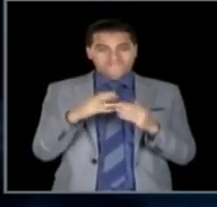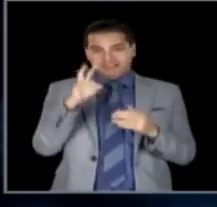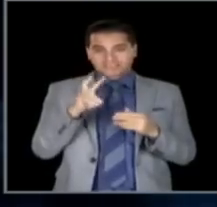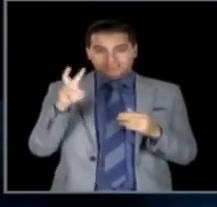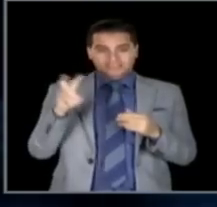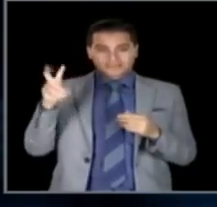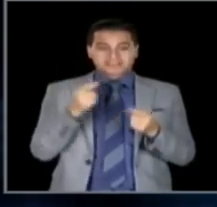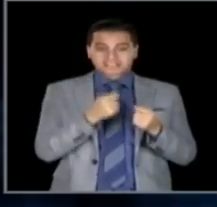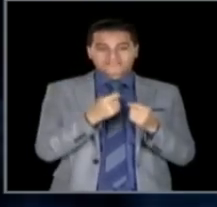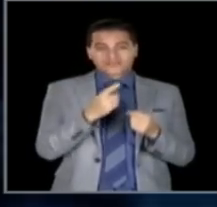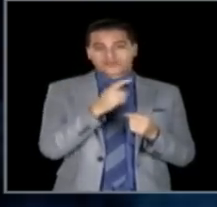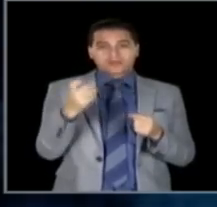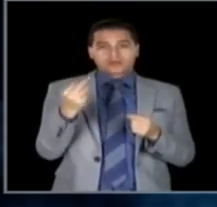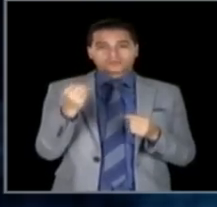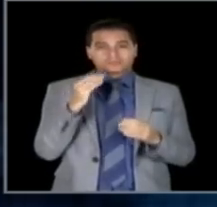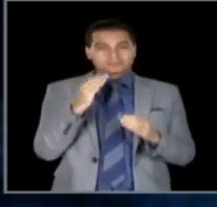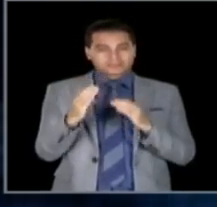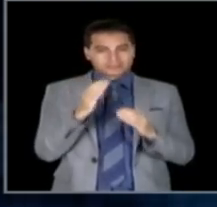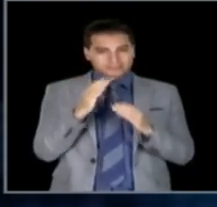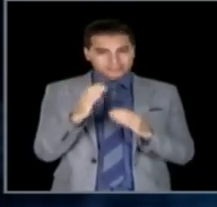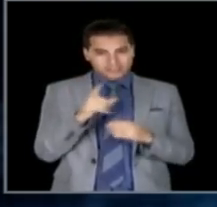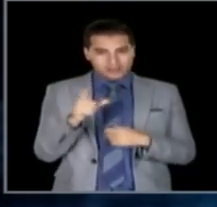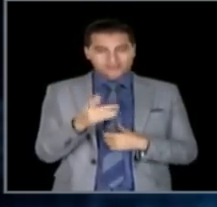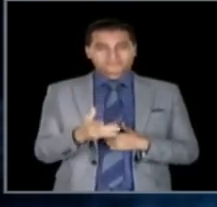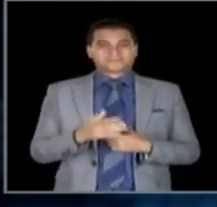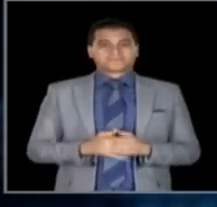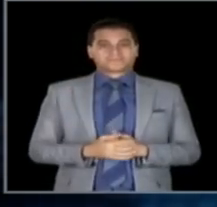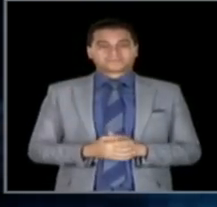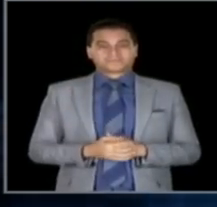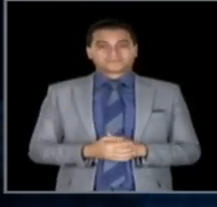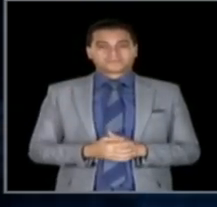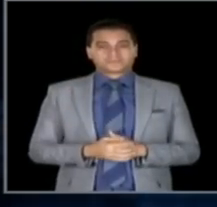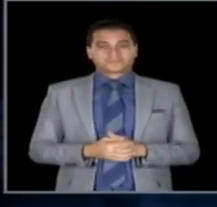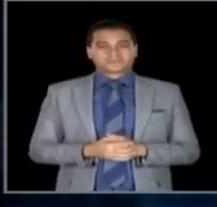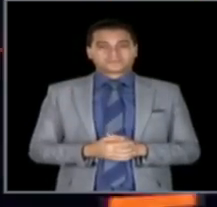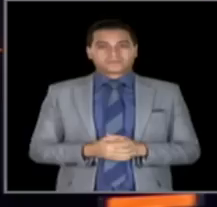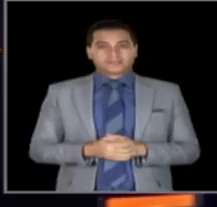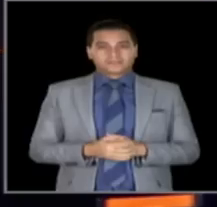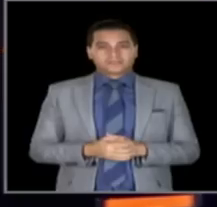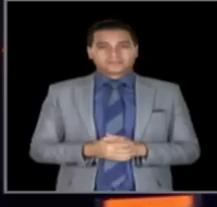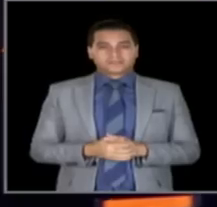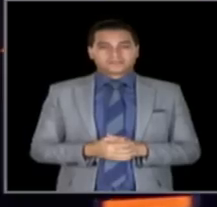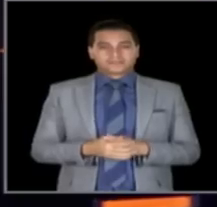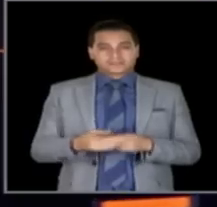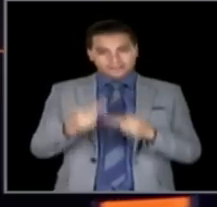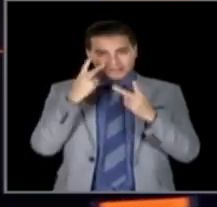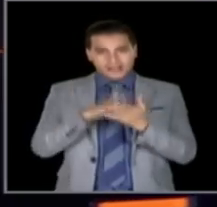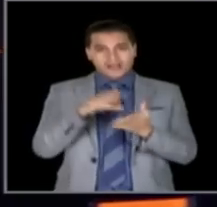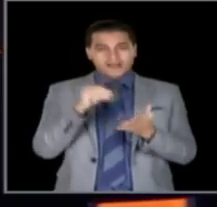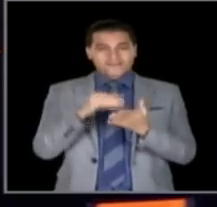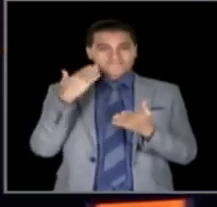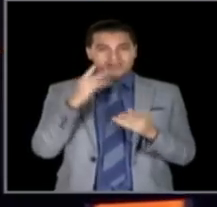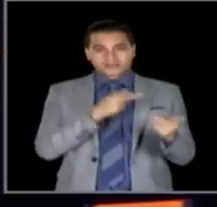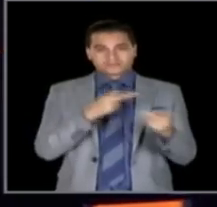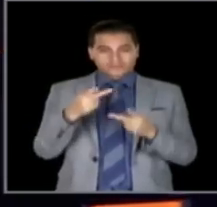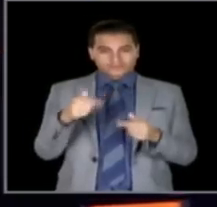الرابع فريق ثلاث سبعات مفيش نقاط و130 نقطة إجابات صحيحة. أول فريق مشرفنا في الاستوديو